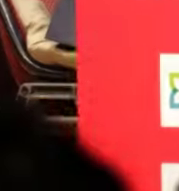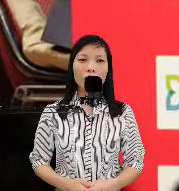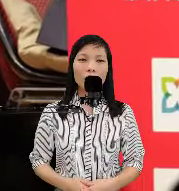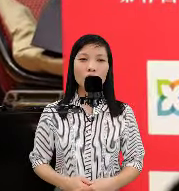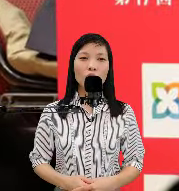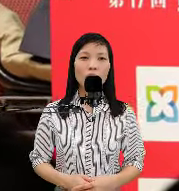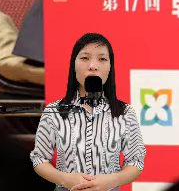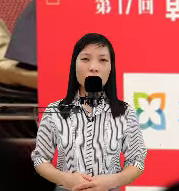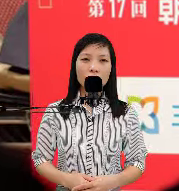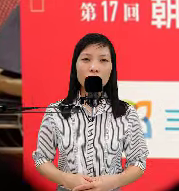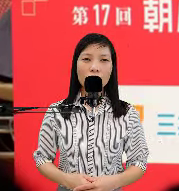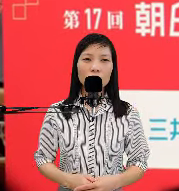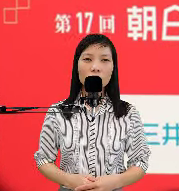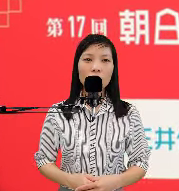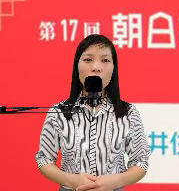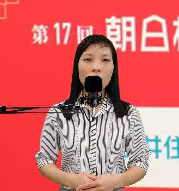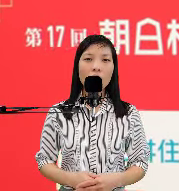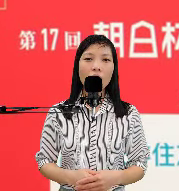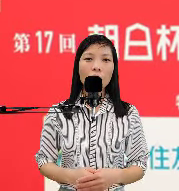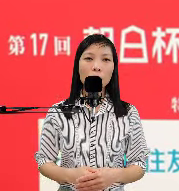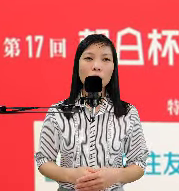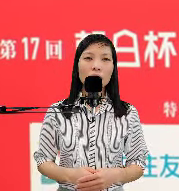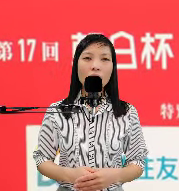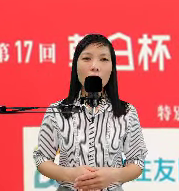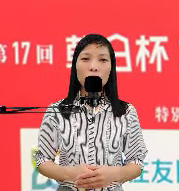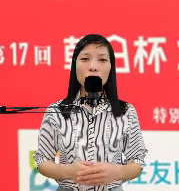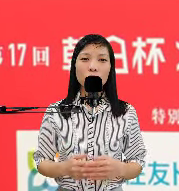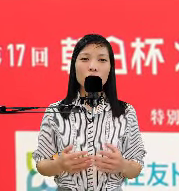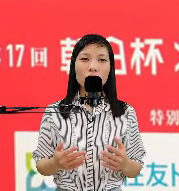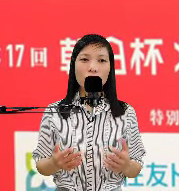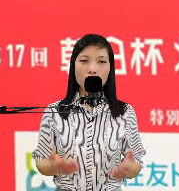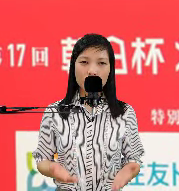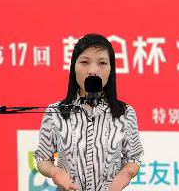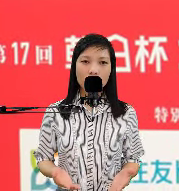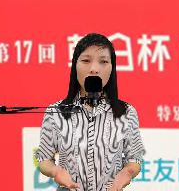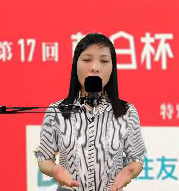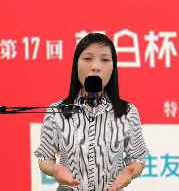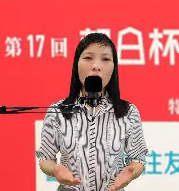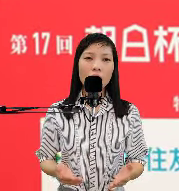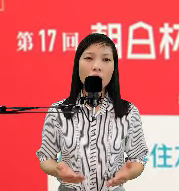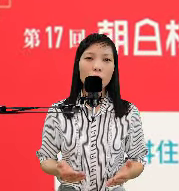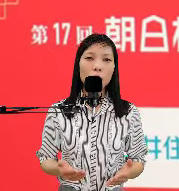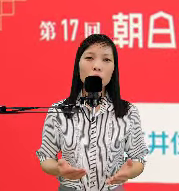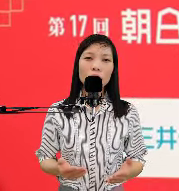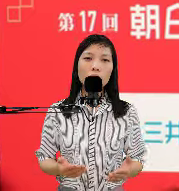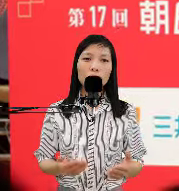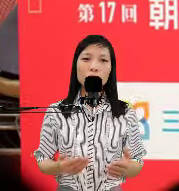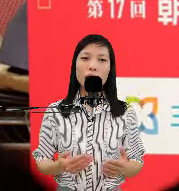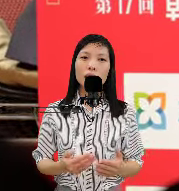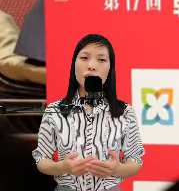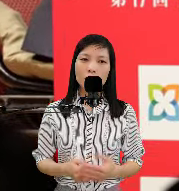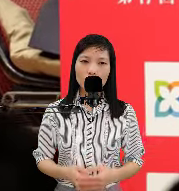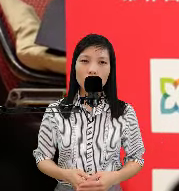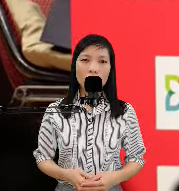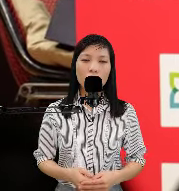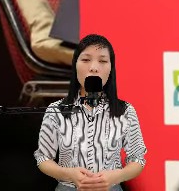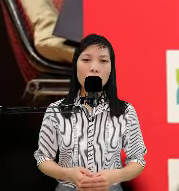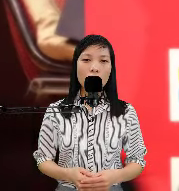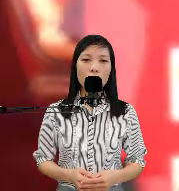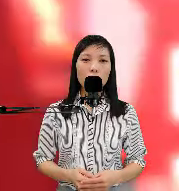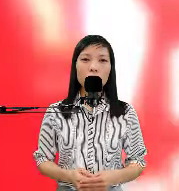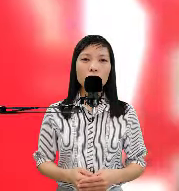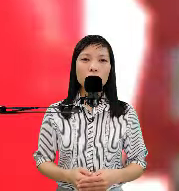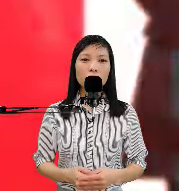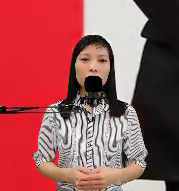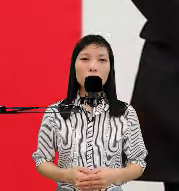トーナメントが大詰め3月4日月曜日には準決勝の長瀬白薬団糸谷鉄郎